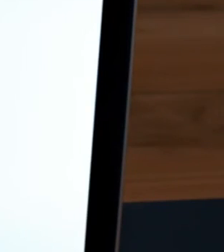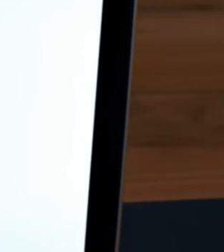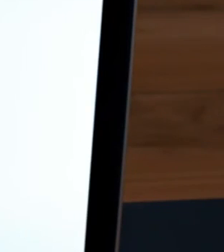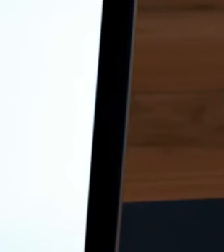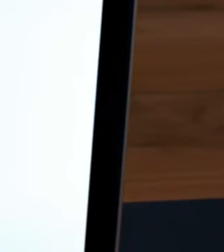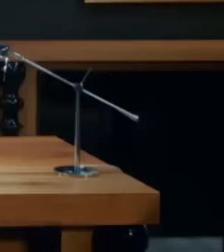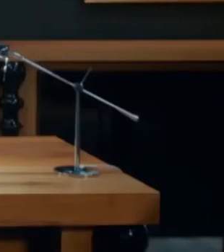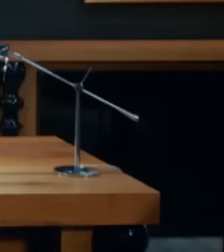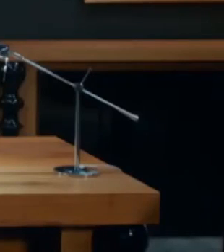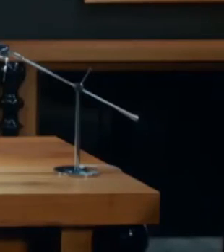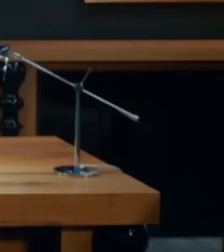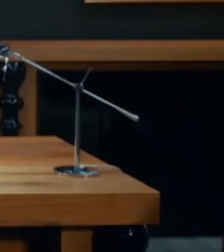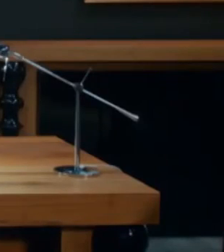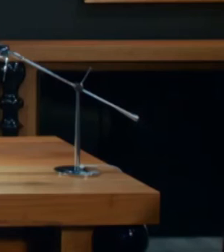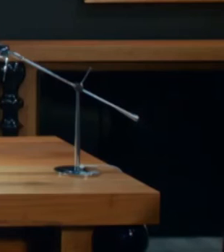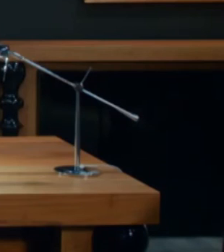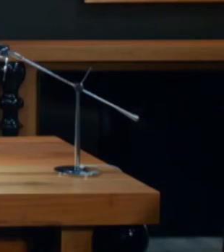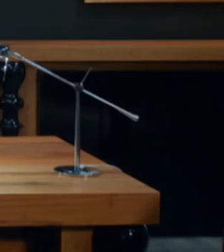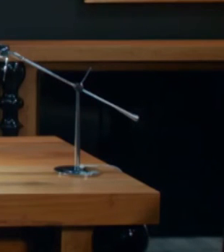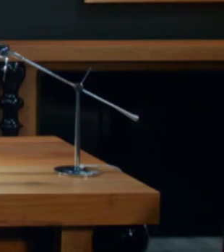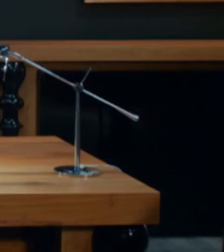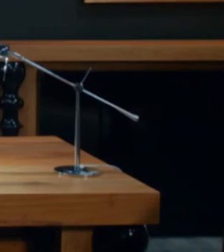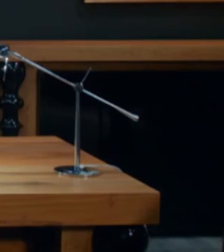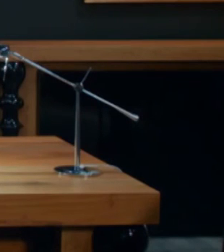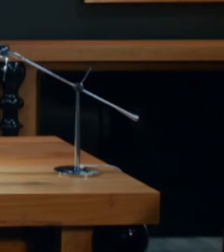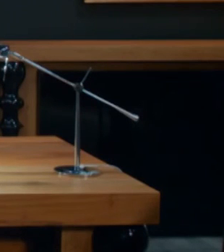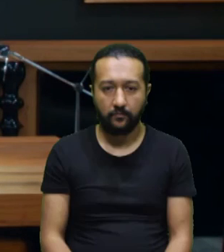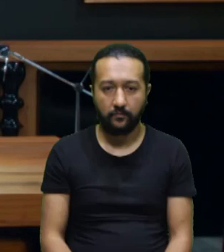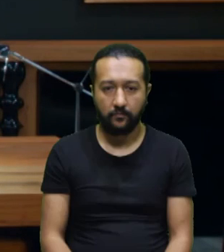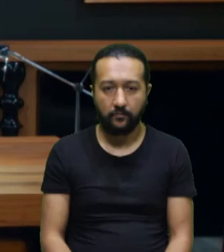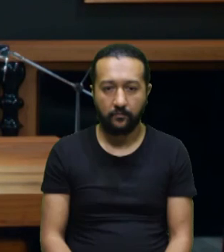bakıyor. Karşısında Agent Security başlıklı sayfa açık.